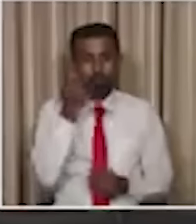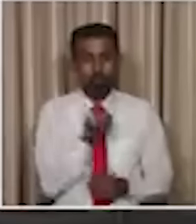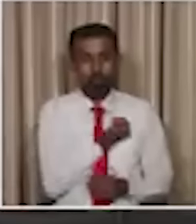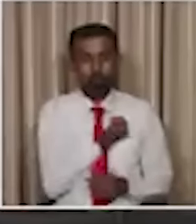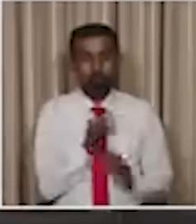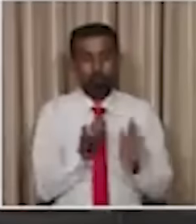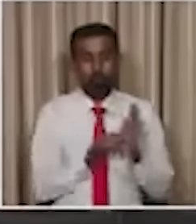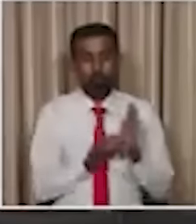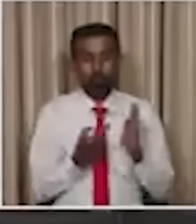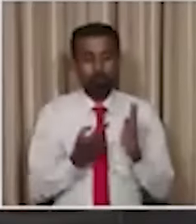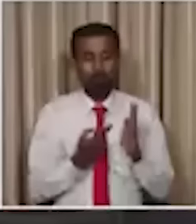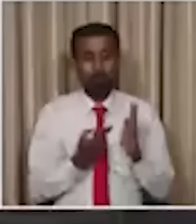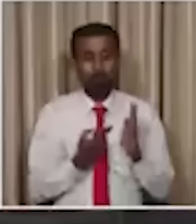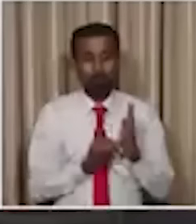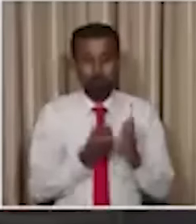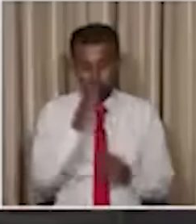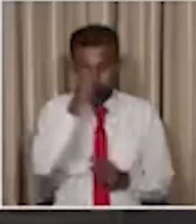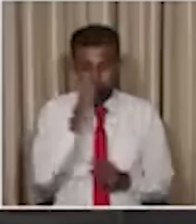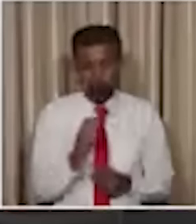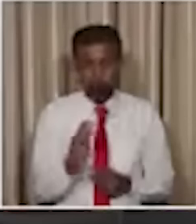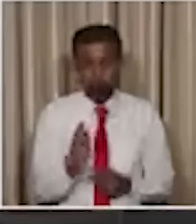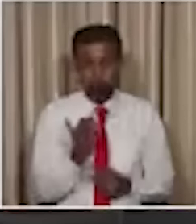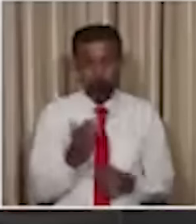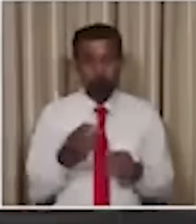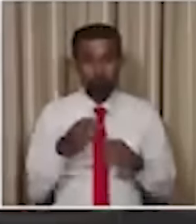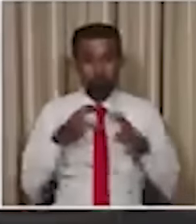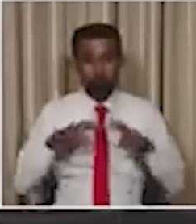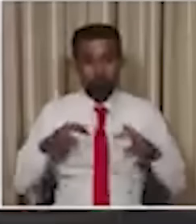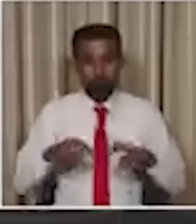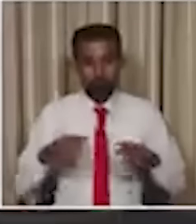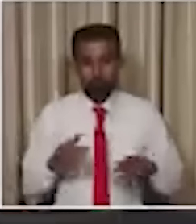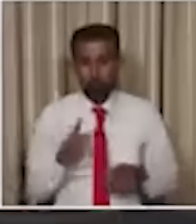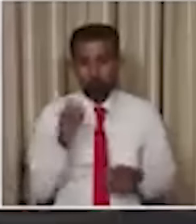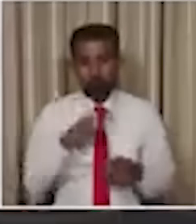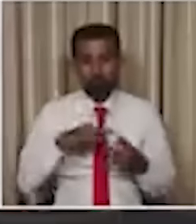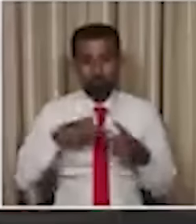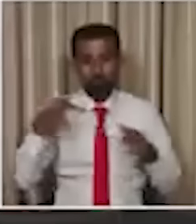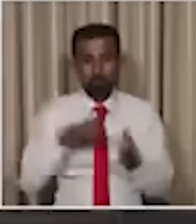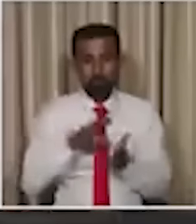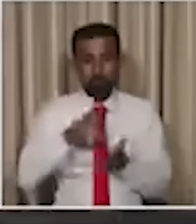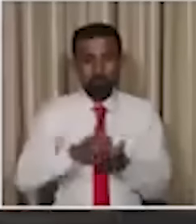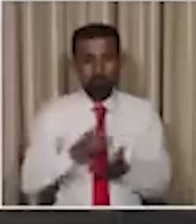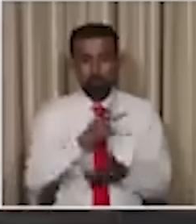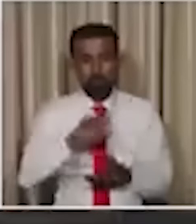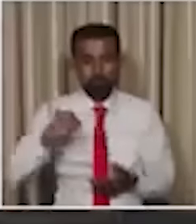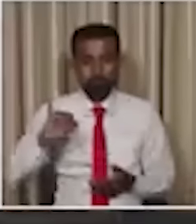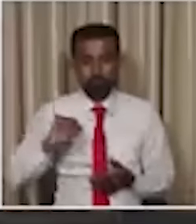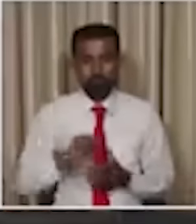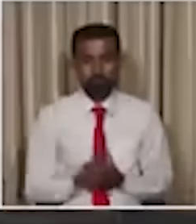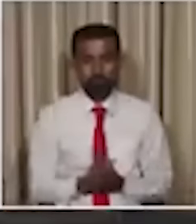රුචිර නදීරණ මහතා විසින් පරීක්ෂණ සිදුකර පළමු DNA සාම්පල 26ක්